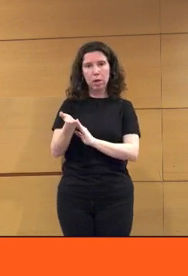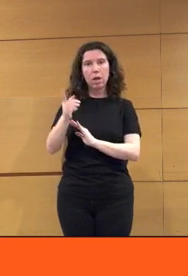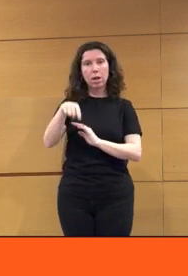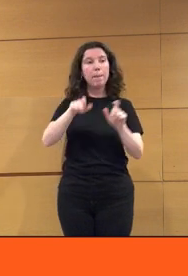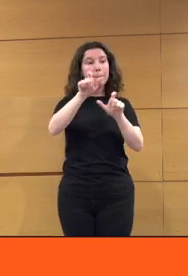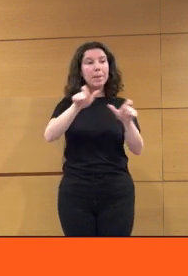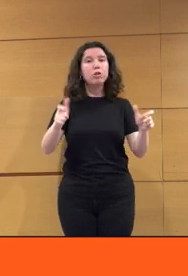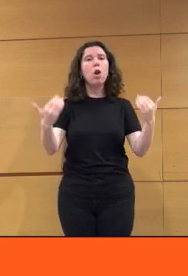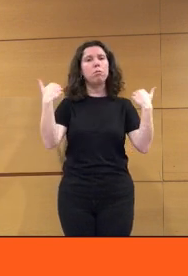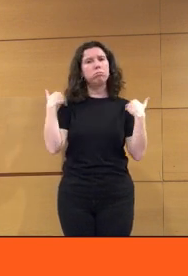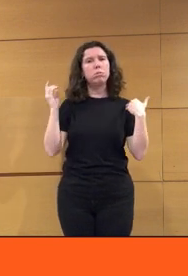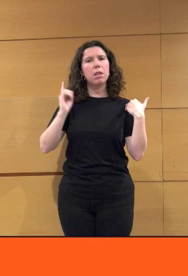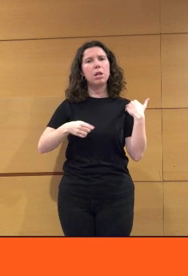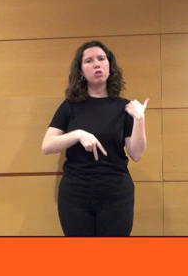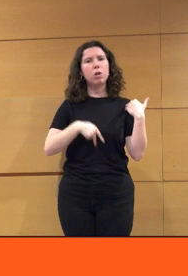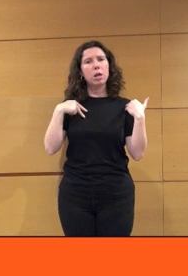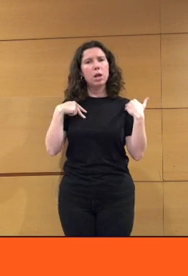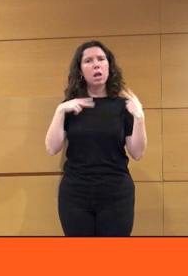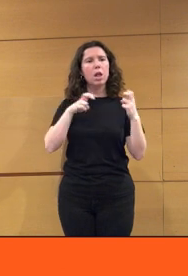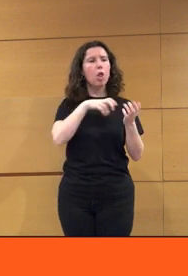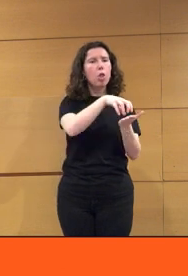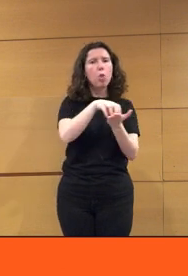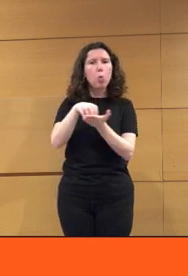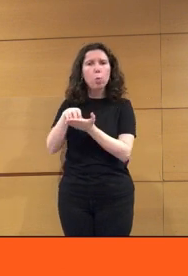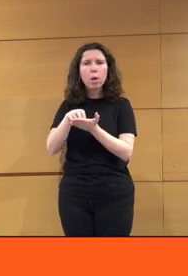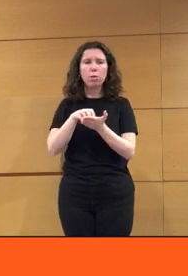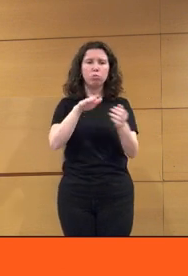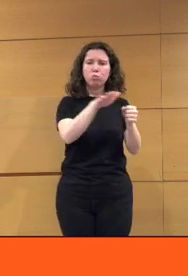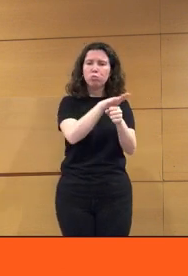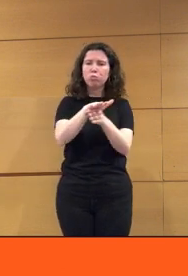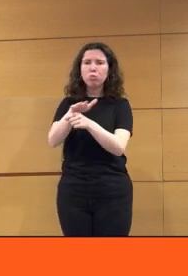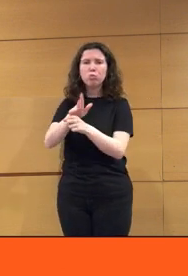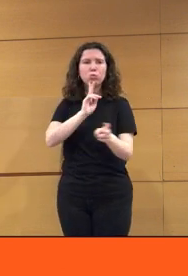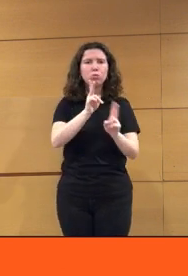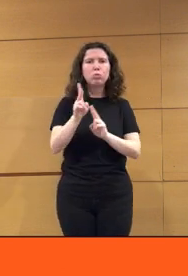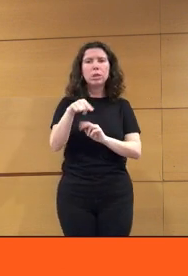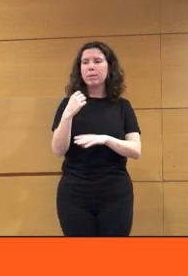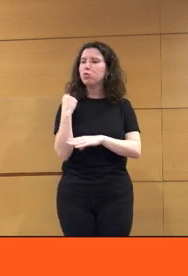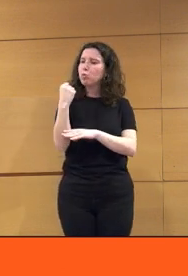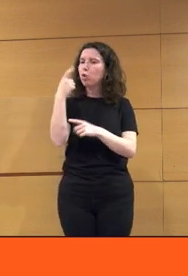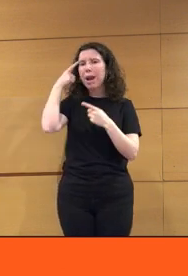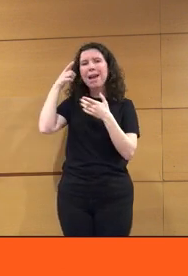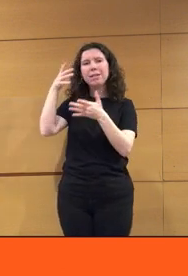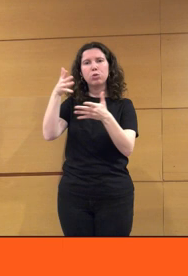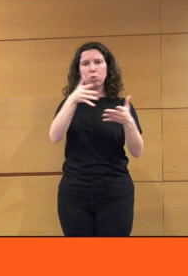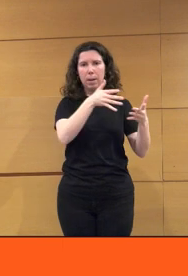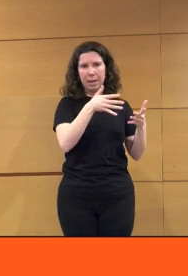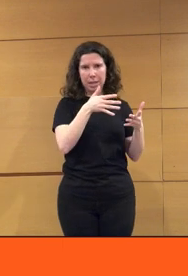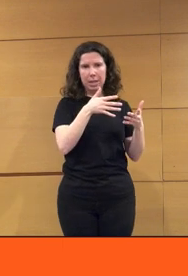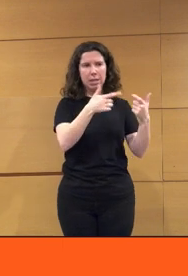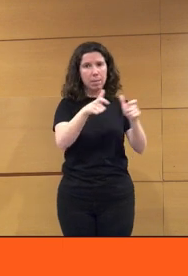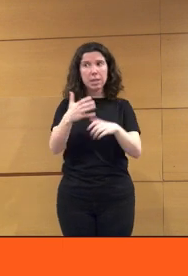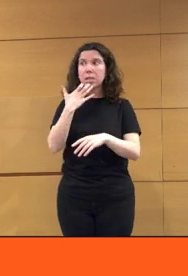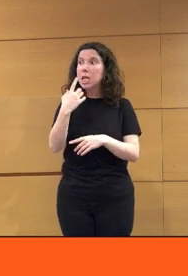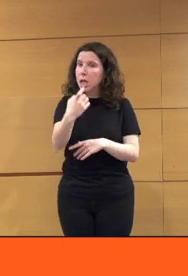la Direcció General, resolució de dubtes, suport i assessorament als departaments, en tot el que es faci falta. Penseu en